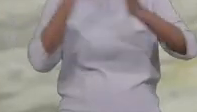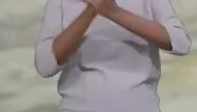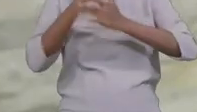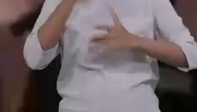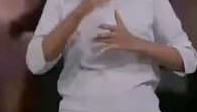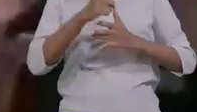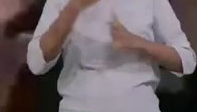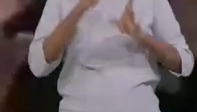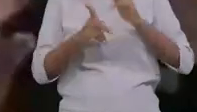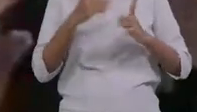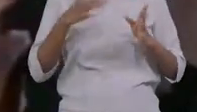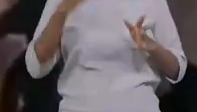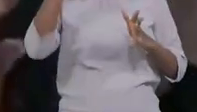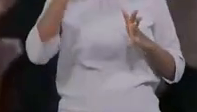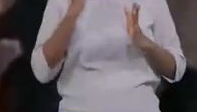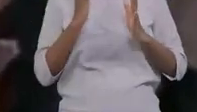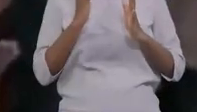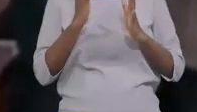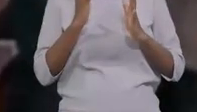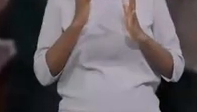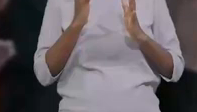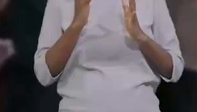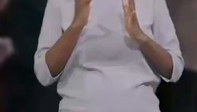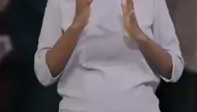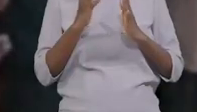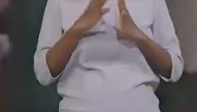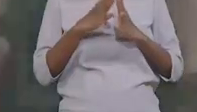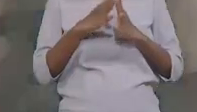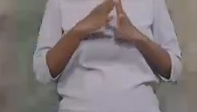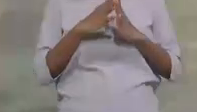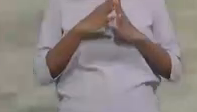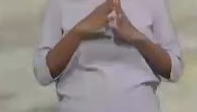va pas vous empêcher, peuple de Dieu.